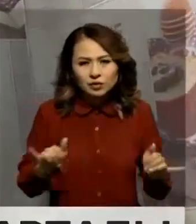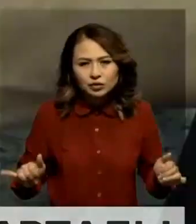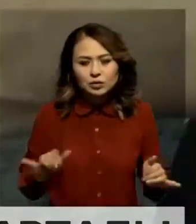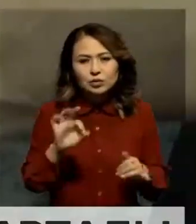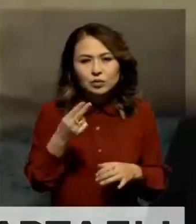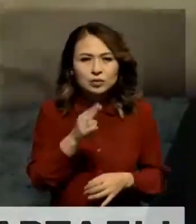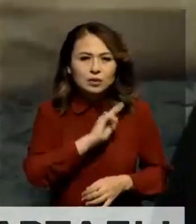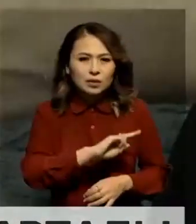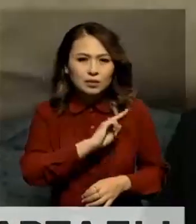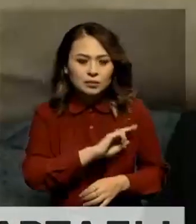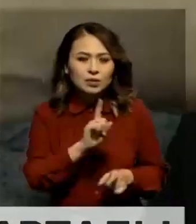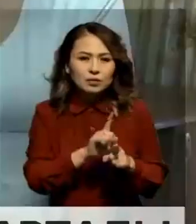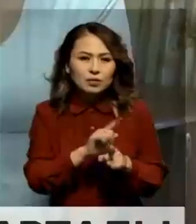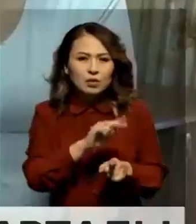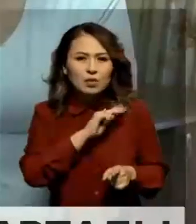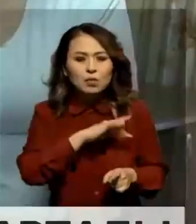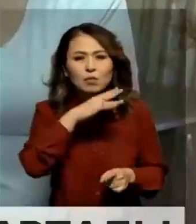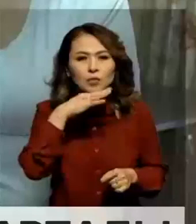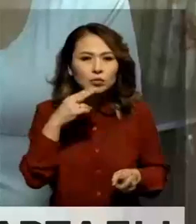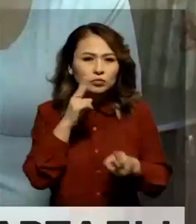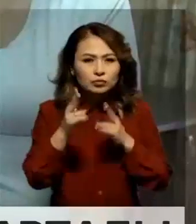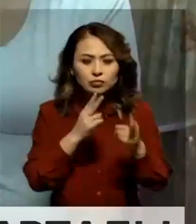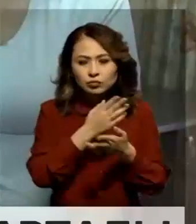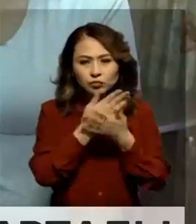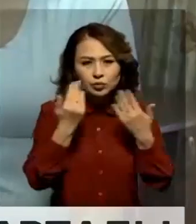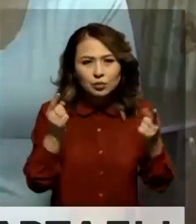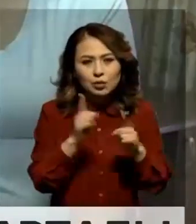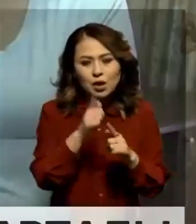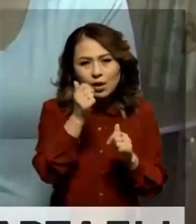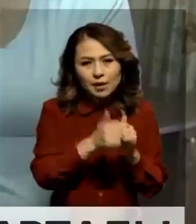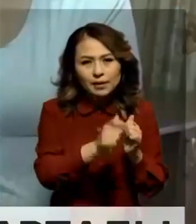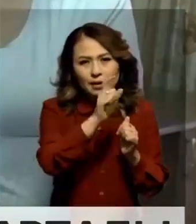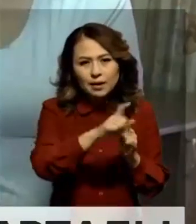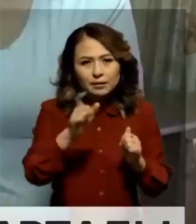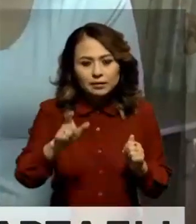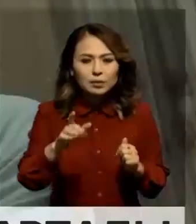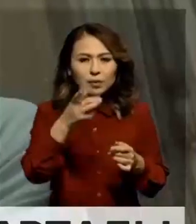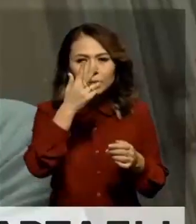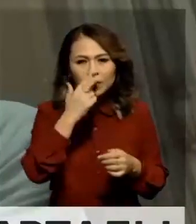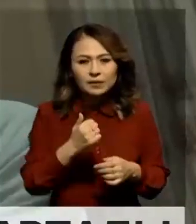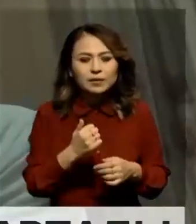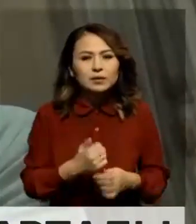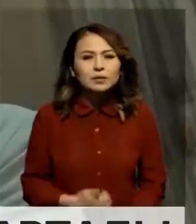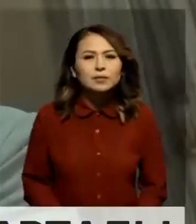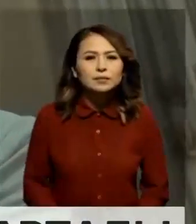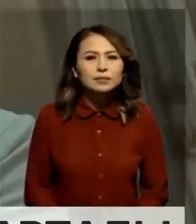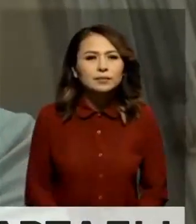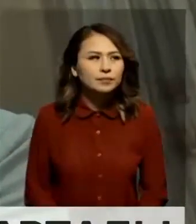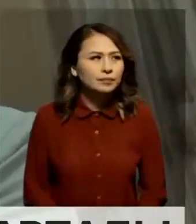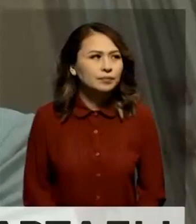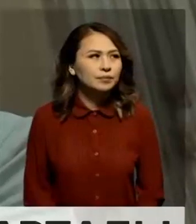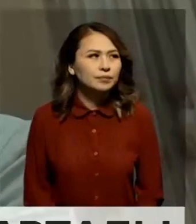Әлеуметтік қызметкерлер жұмыс жүктемесінің артуына шағымданбайды. Себебі әр адамға бауыр басып қалған. На Новый год пойдем в